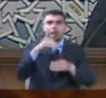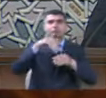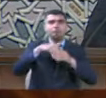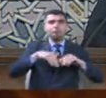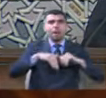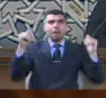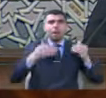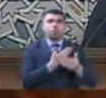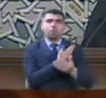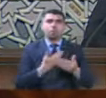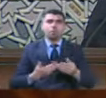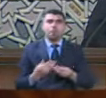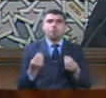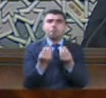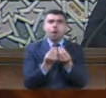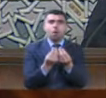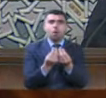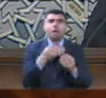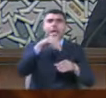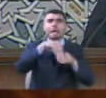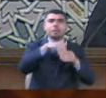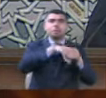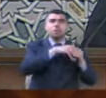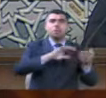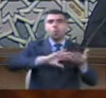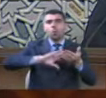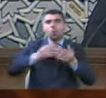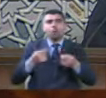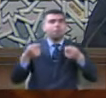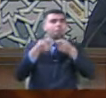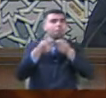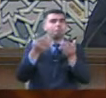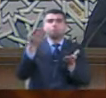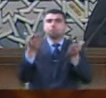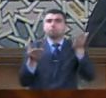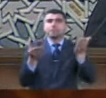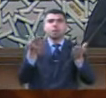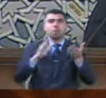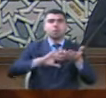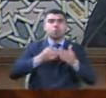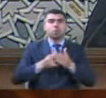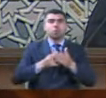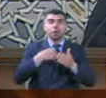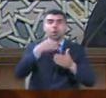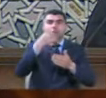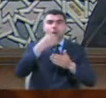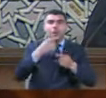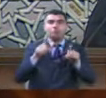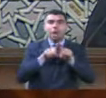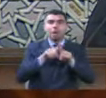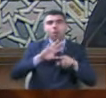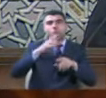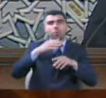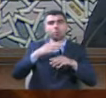وحكومة أغلبية ومعارضة تقتضي منا جميعا الترفع عن كل ما من شأنه